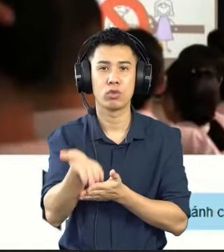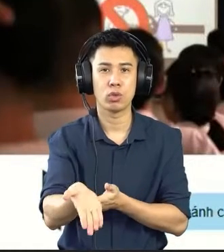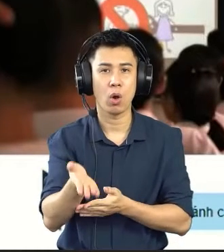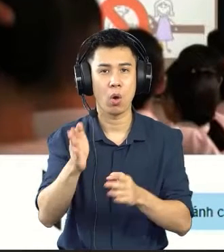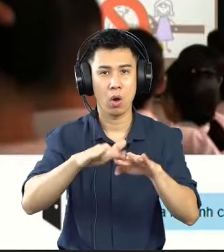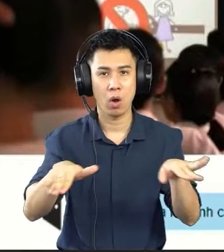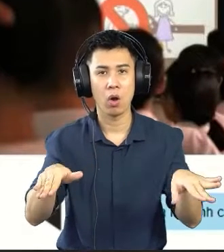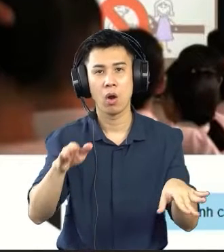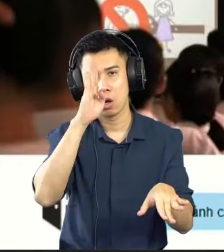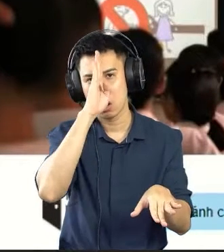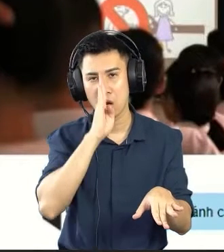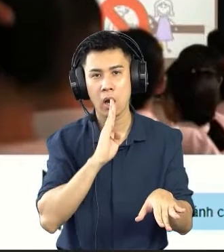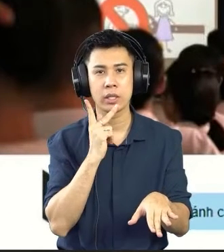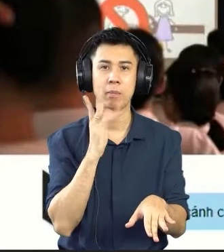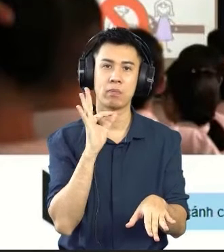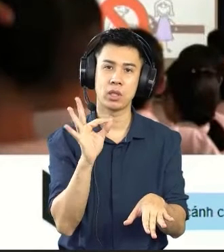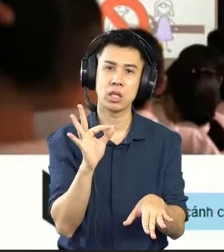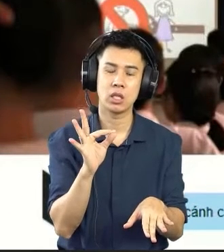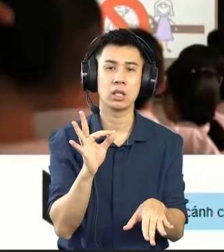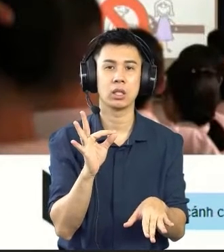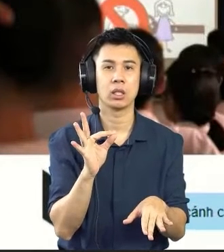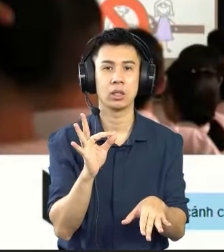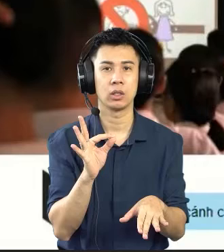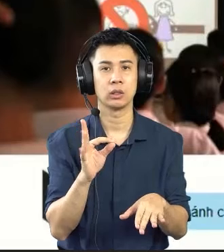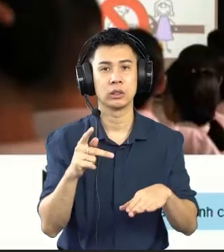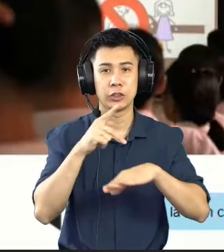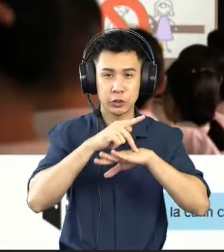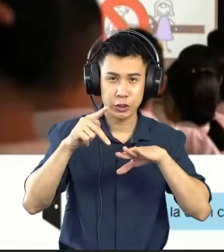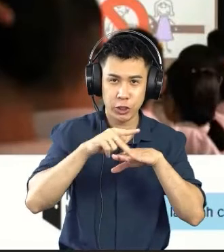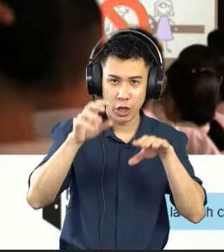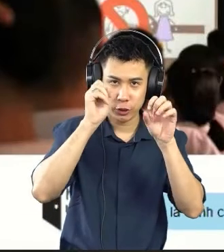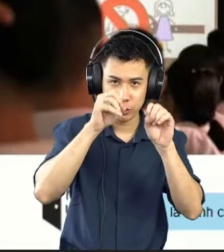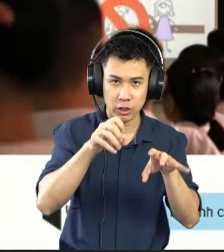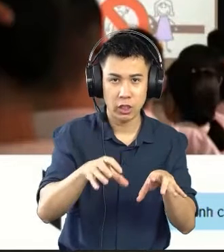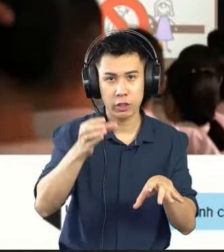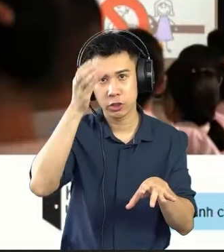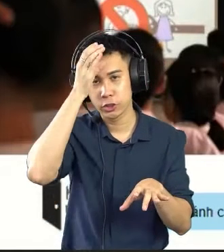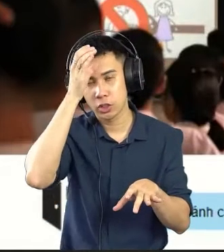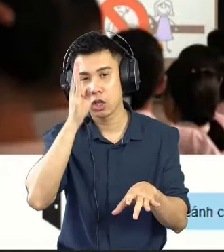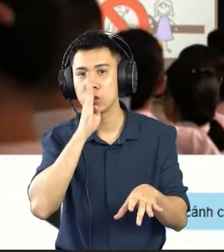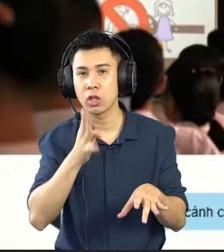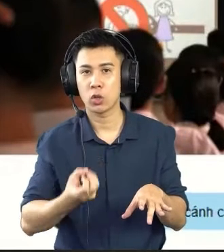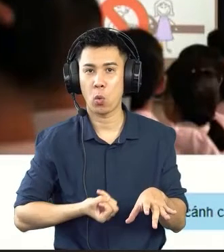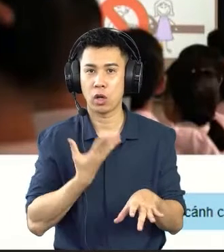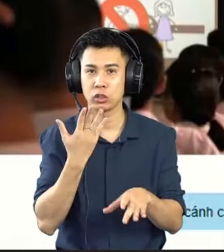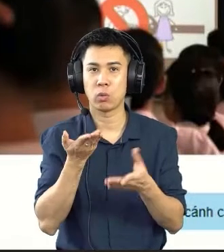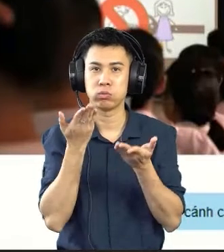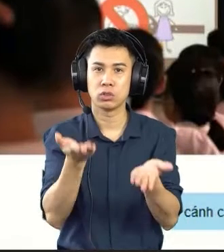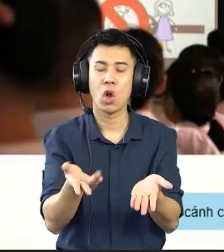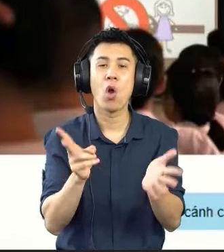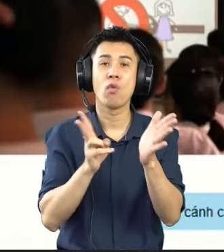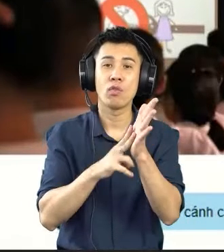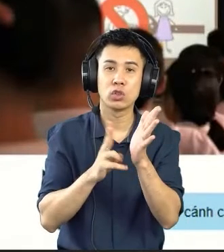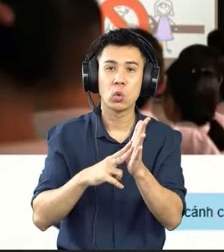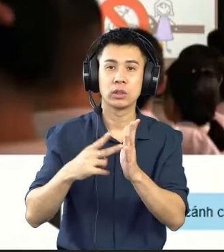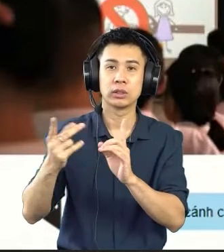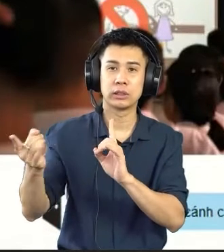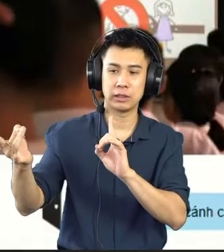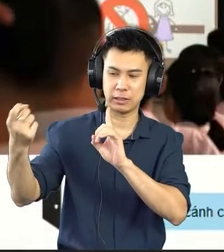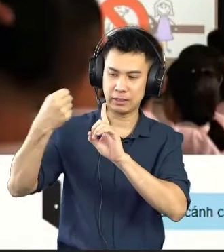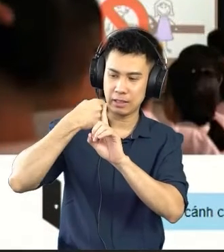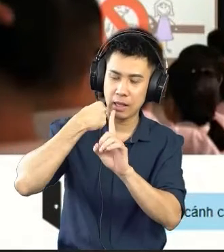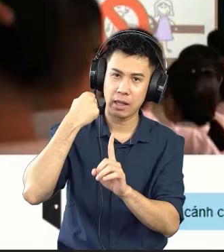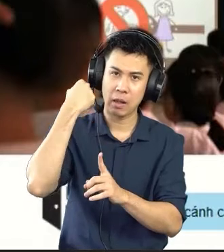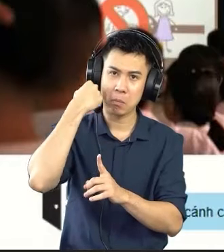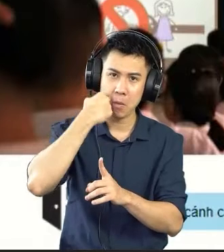khiếm thính như biết bao bạn trẻ đồng trang lứa khác để trang bị cho các em kỹ năng cũng như kiến thức thực tiễn trong cuộc sống, ví dụ như là kỹ năng phòng tránh xâm hại tình dục, hoạt động hướng